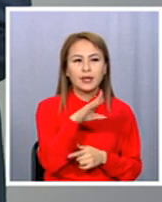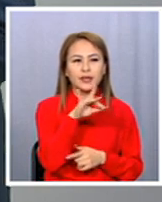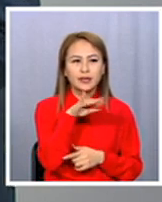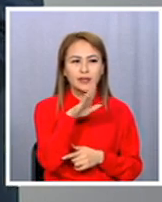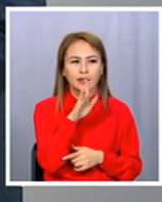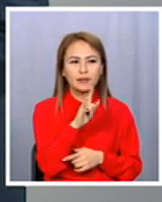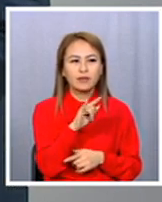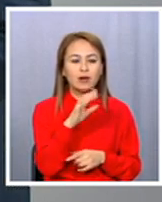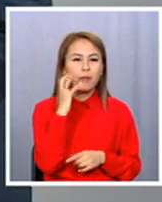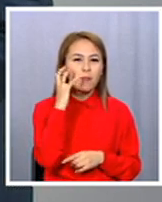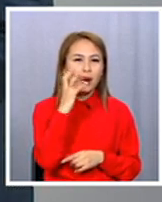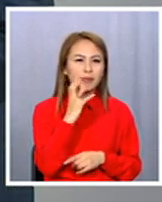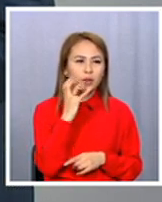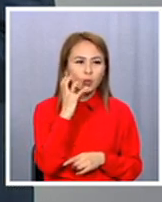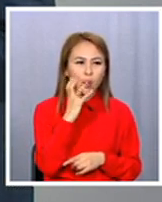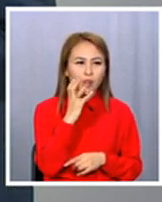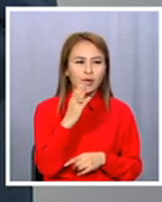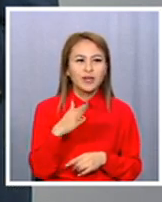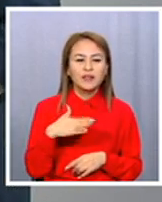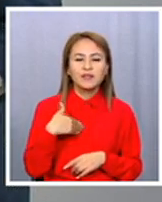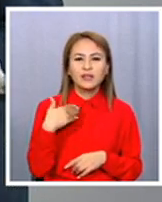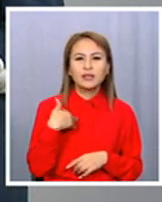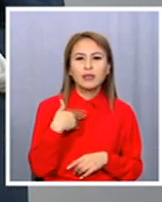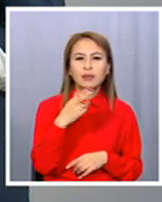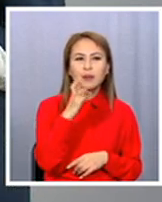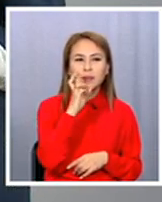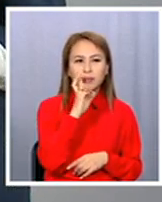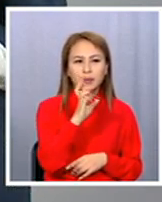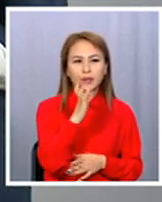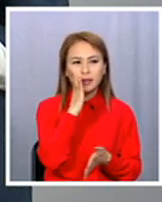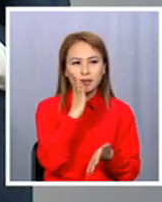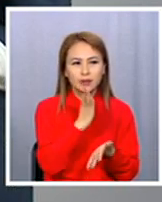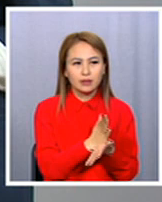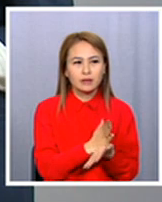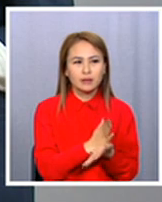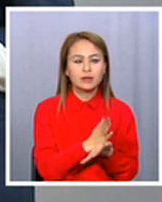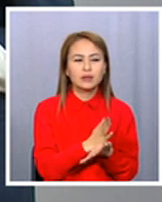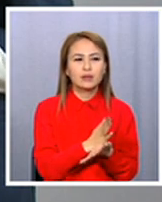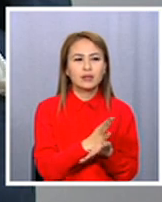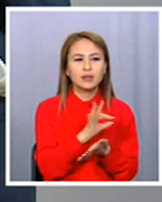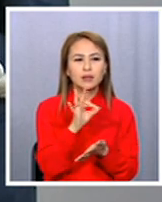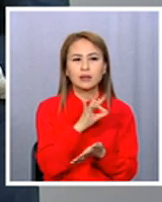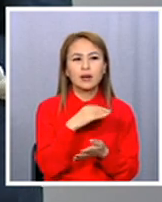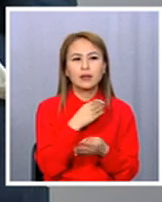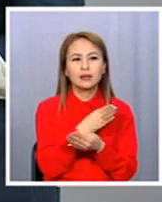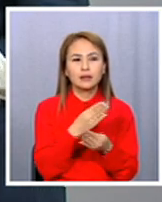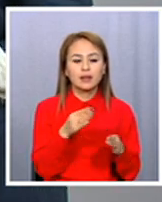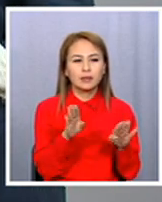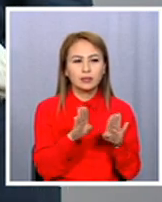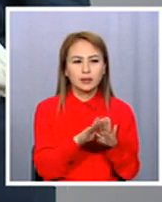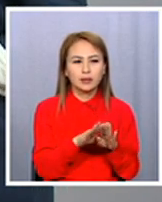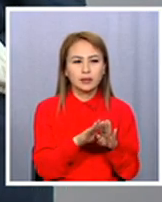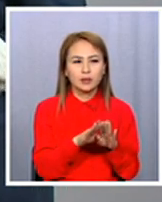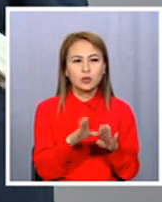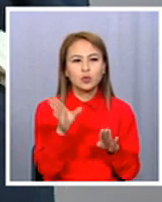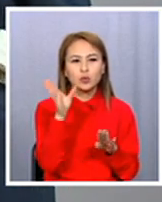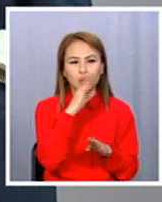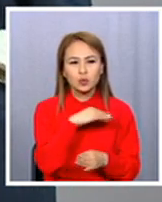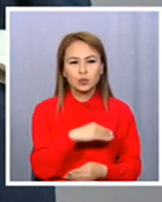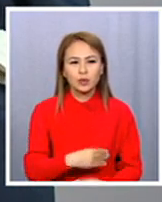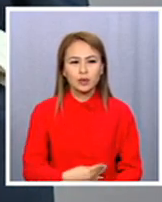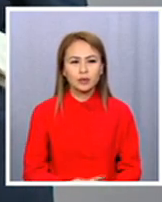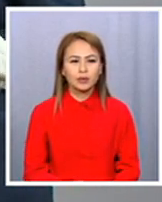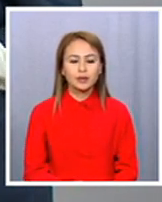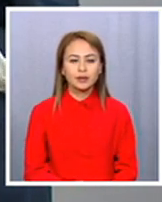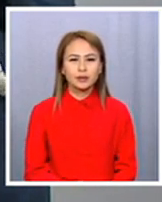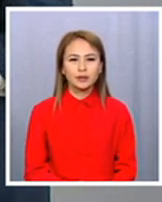репа, тыква, помидор. Витамины В имеют, и отдать нам их